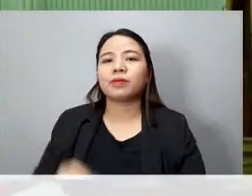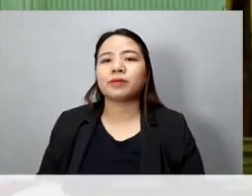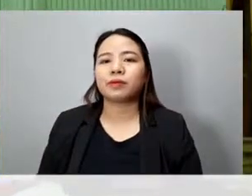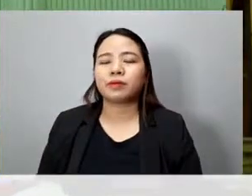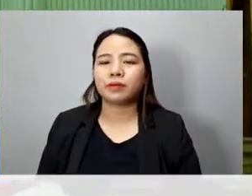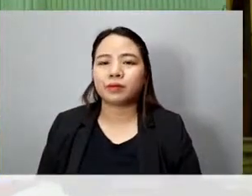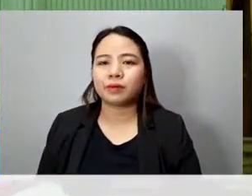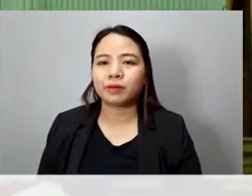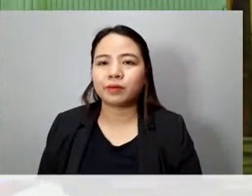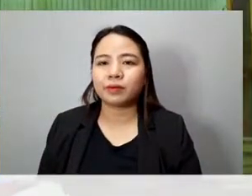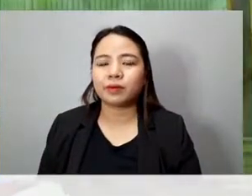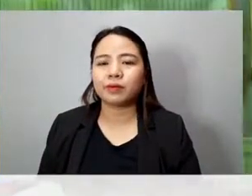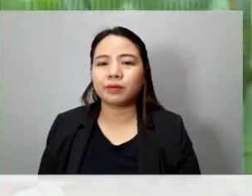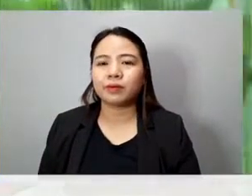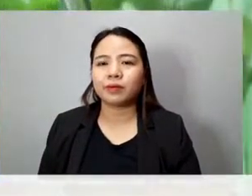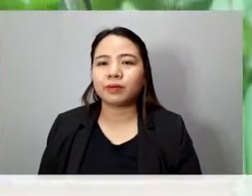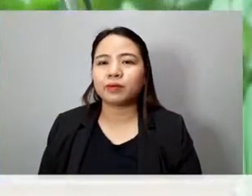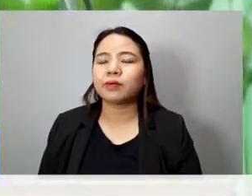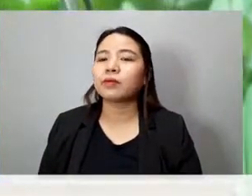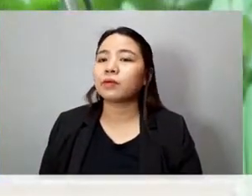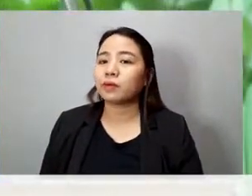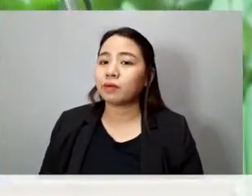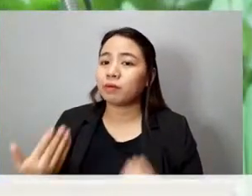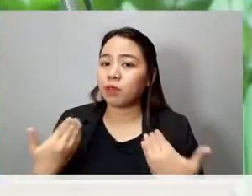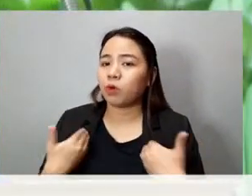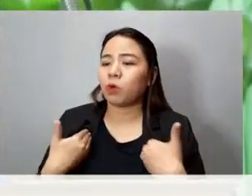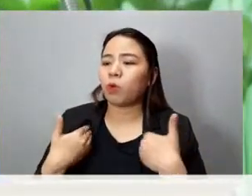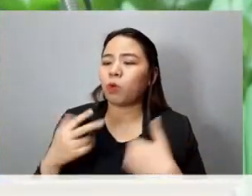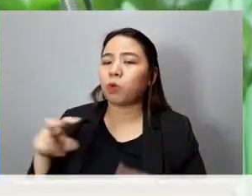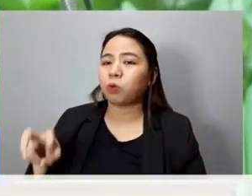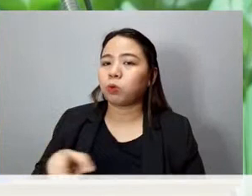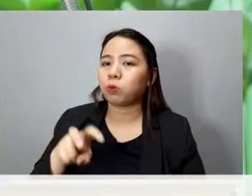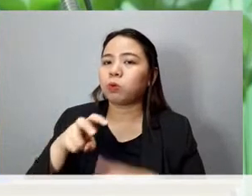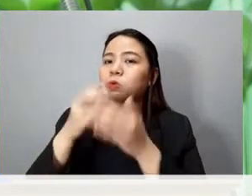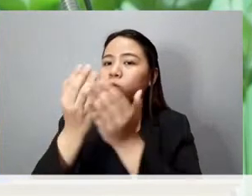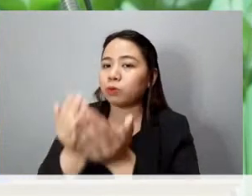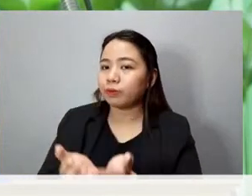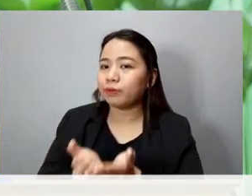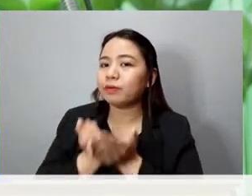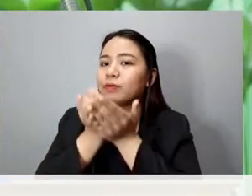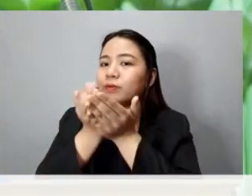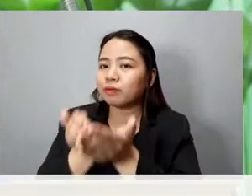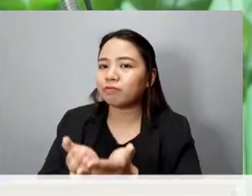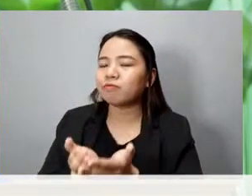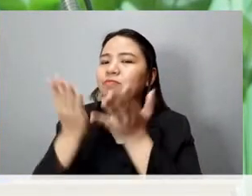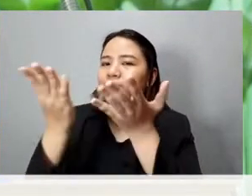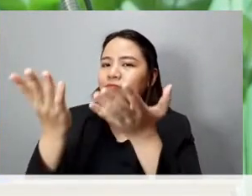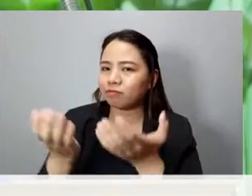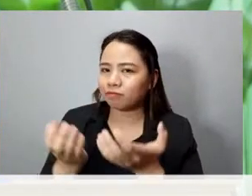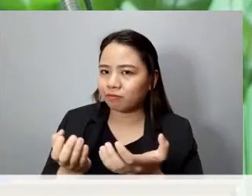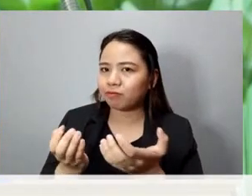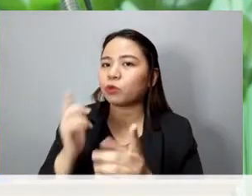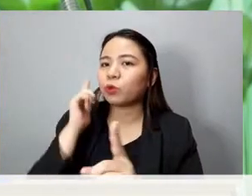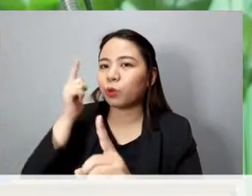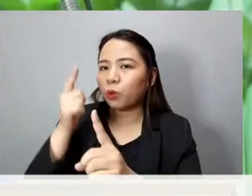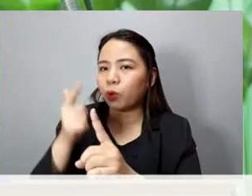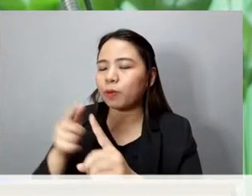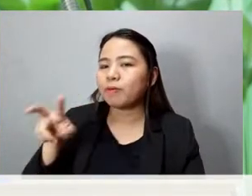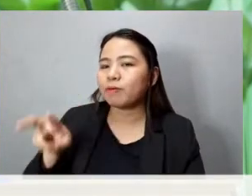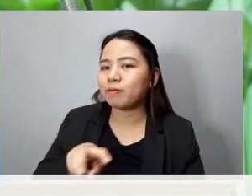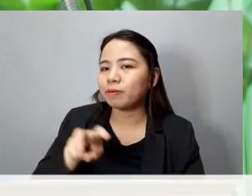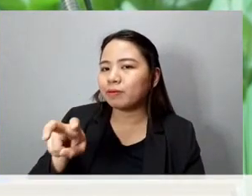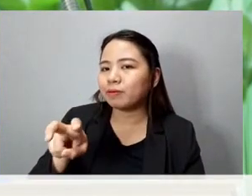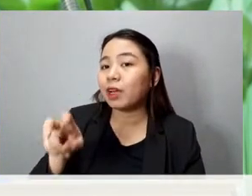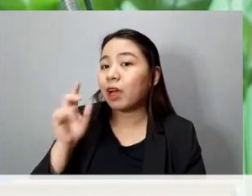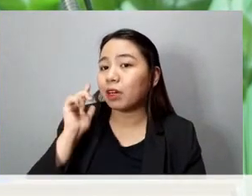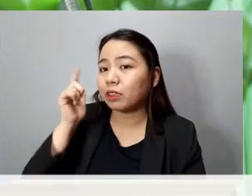kailanman. Mayroong naglayag na lula ng barko sa hangad maglakbay. Ang tanging layunin